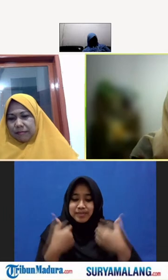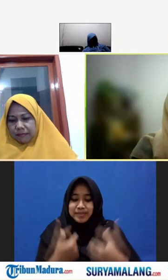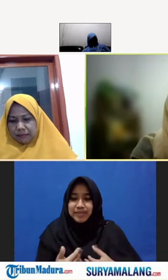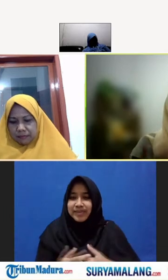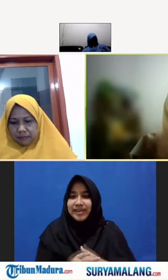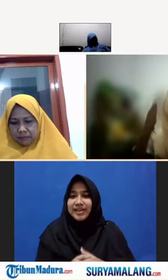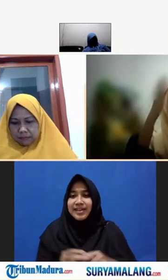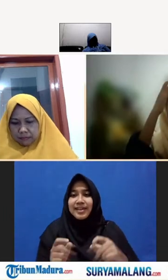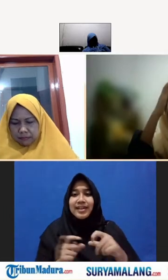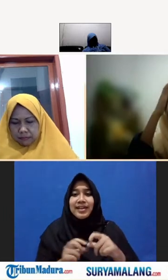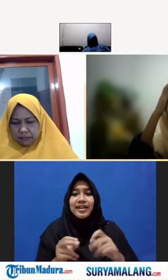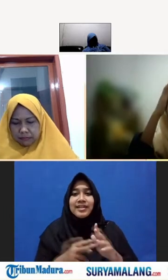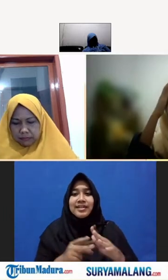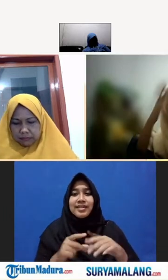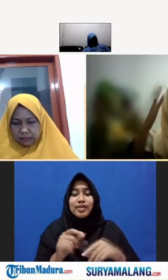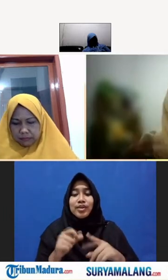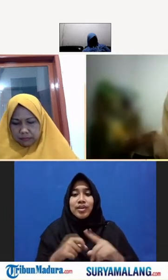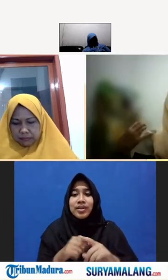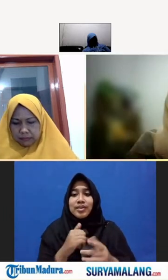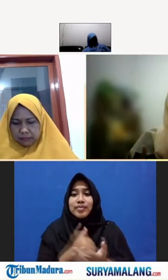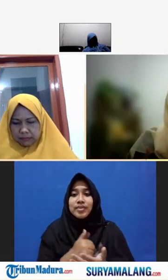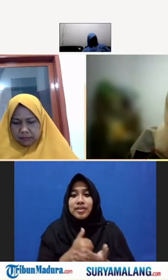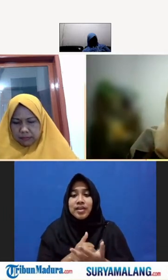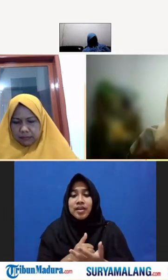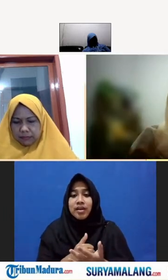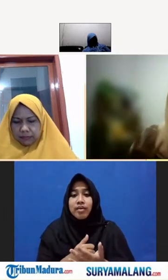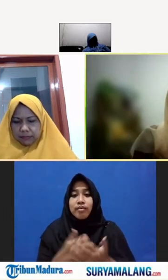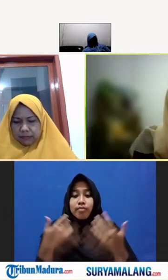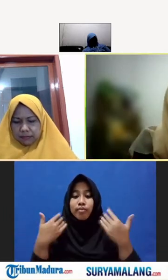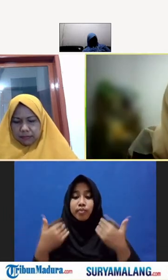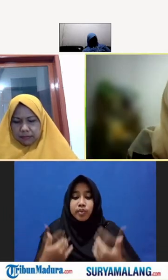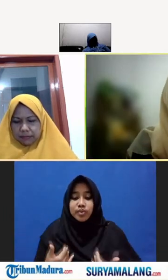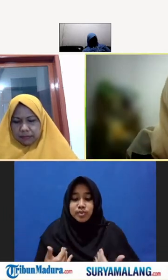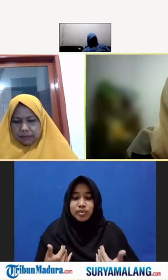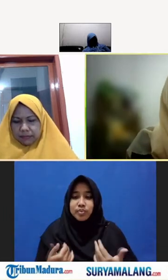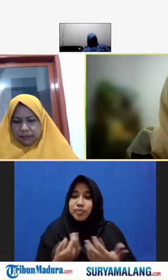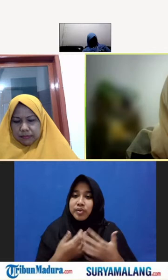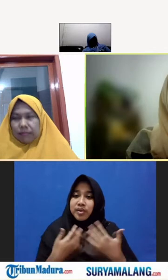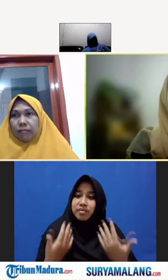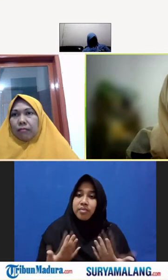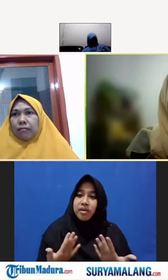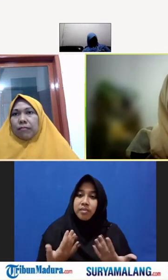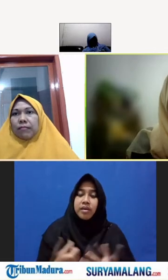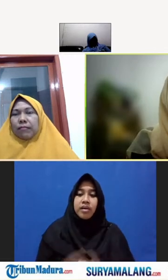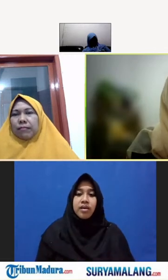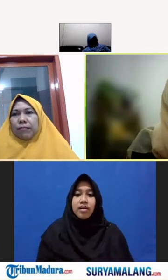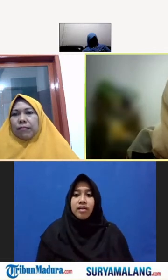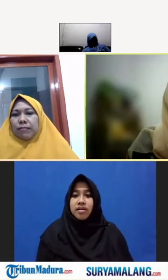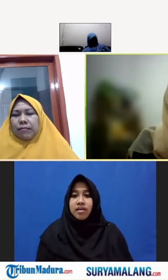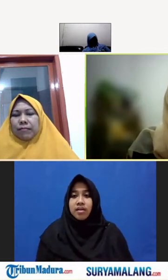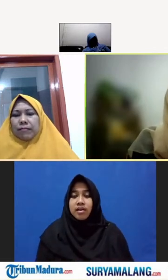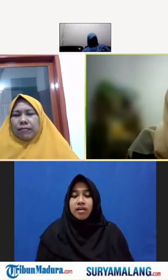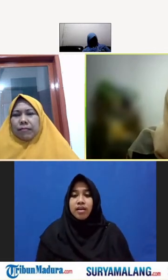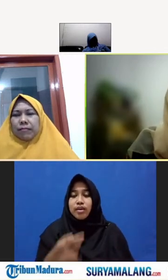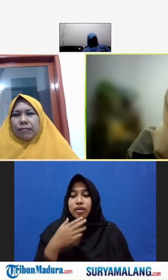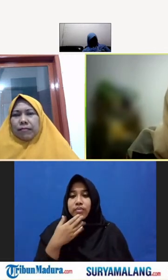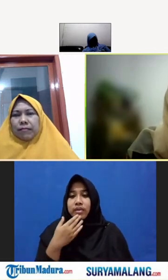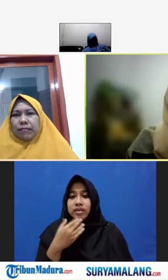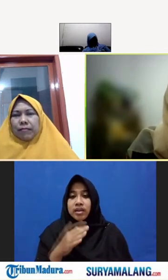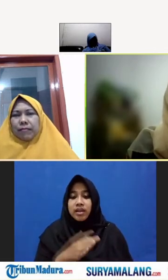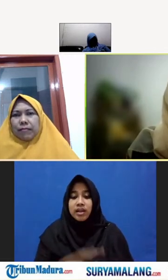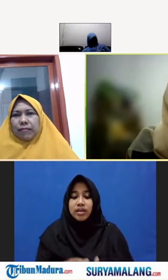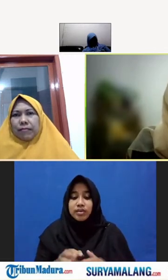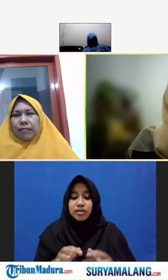sensori sebenarnya, postur tubuhnya bagaimana. Nah, itu biasanya ngeceknya ke